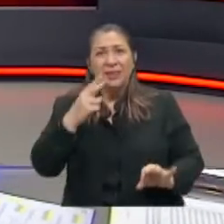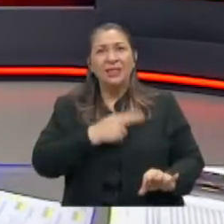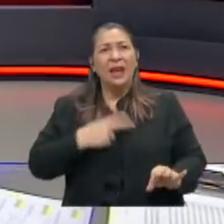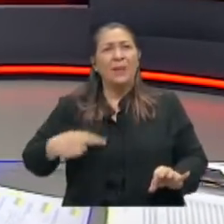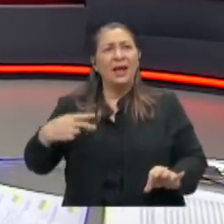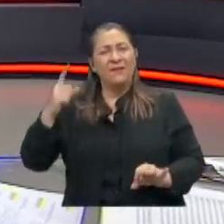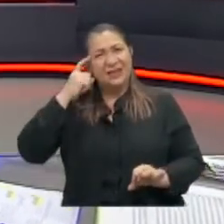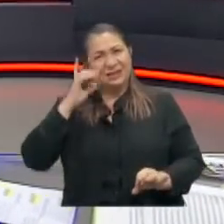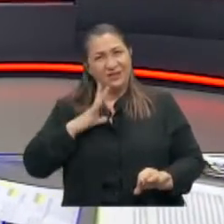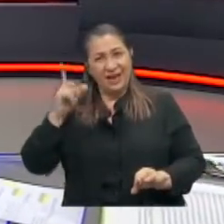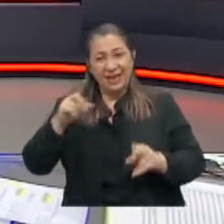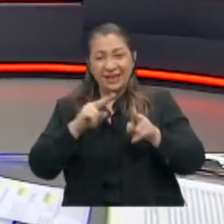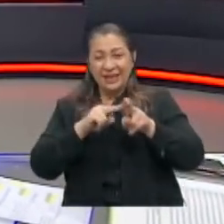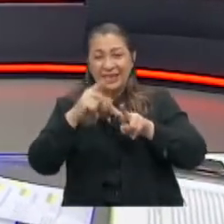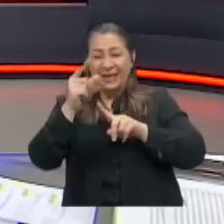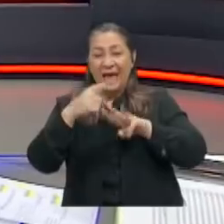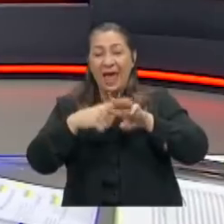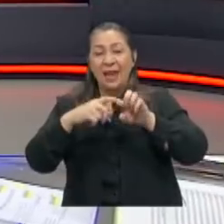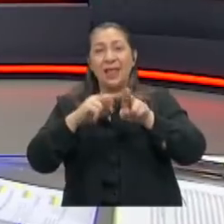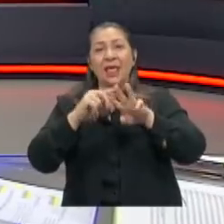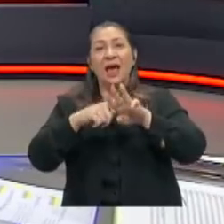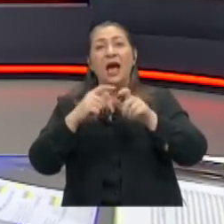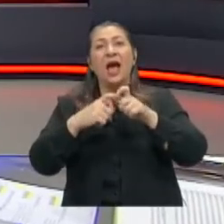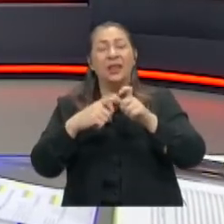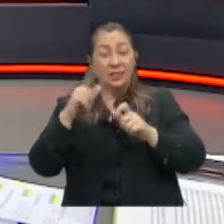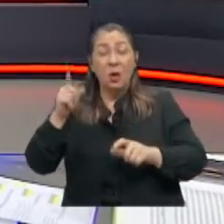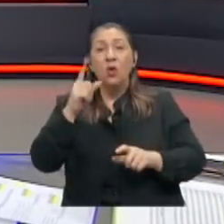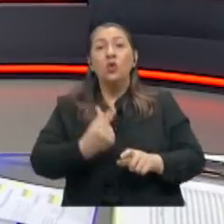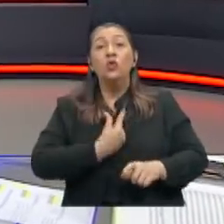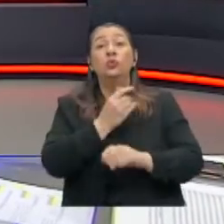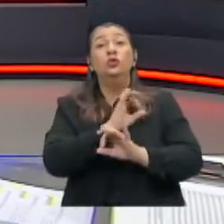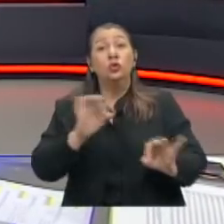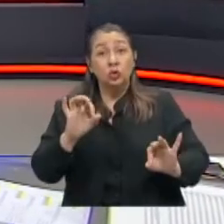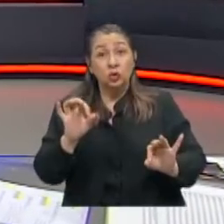da felsefeci var. Kierkegaard adı. Umutsuzluk